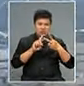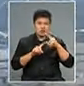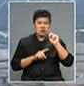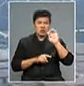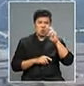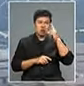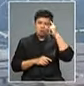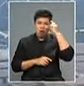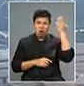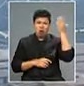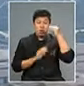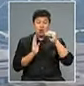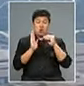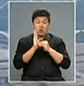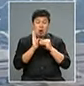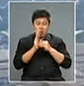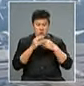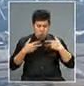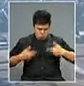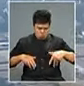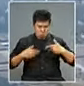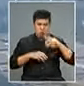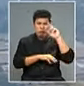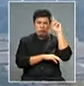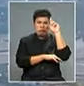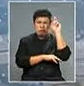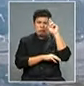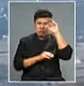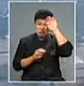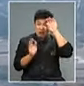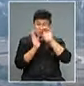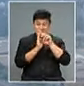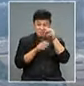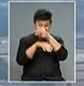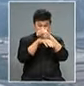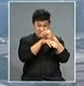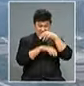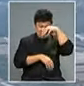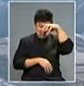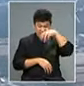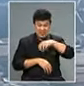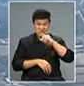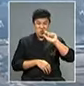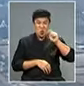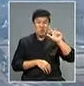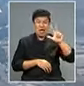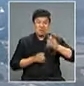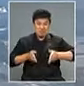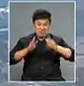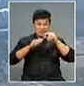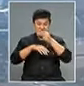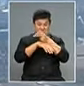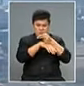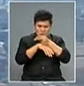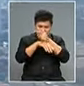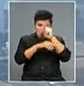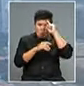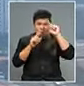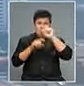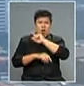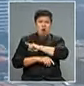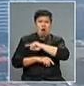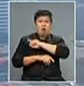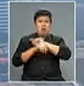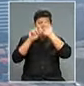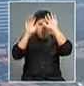ที่ร้อนแรงไม่แพ้กันเลยนะครับภาพจากกล้องทาวเวอร์แคมบนยอดตึกอาคารมลินนถนนพระราม4วันนี้กรุงเทพมีหมอกที่ปกคลุมหนาตาขึ้นกว่าทุกวัน